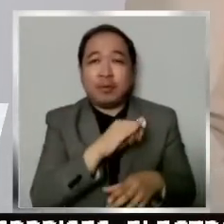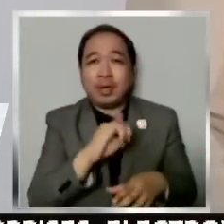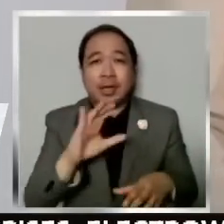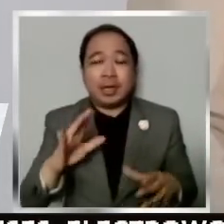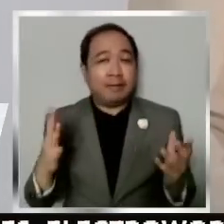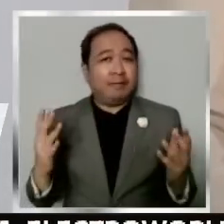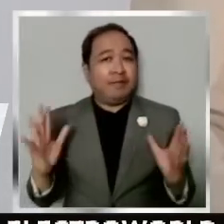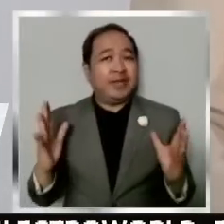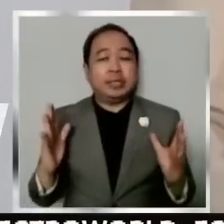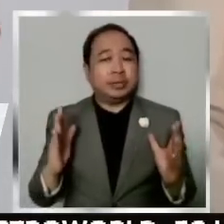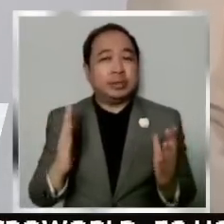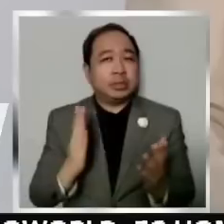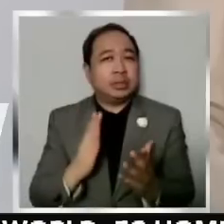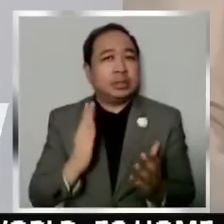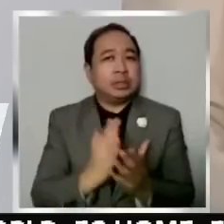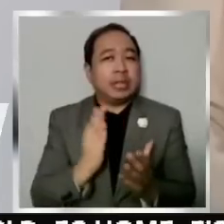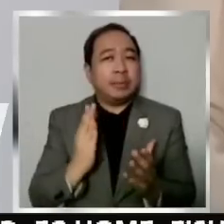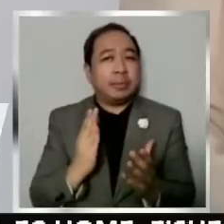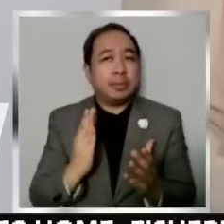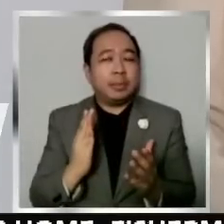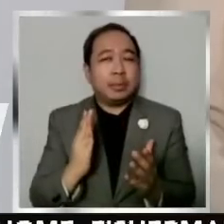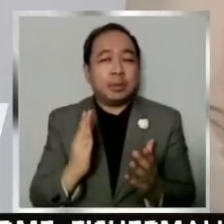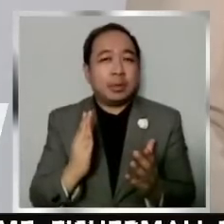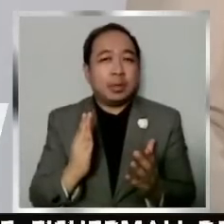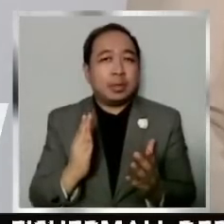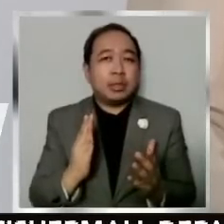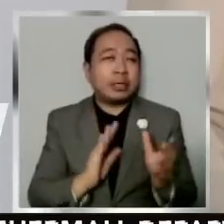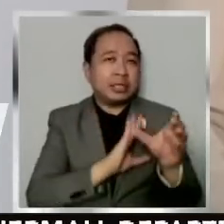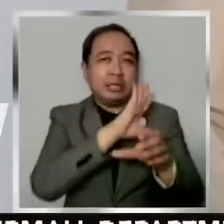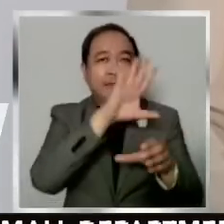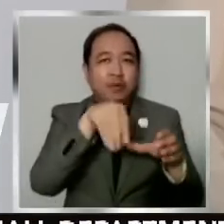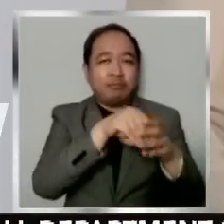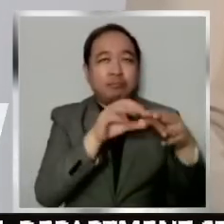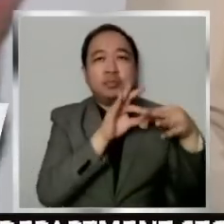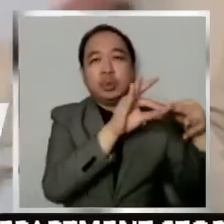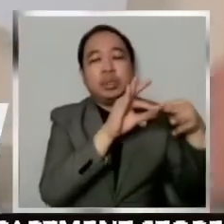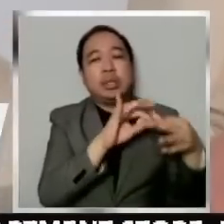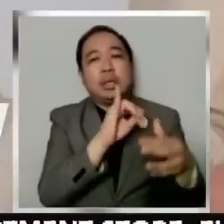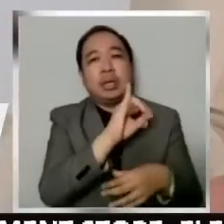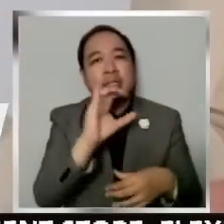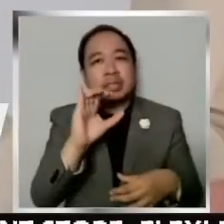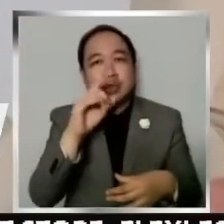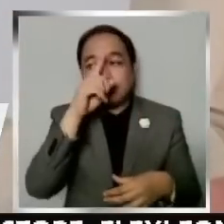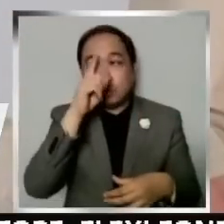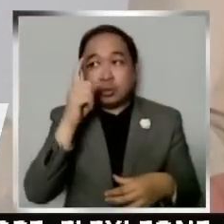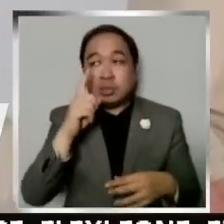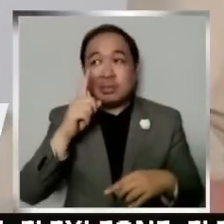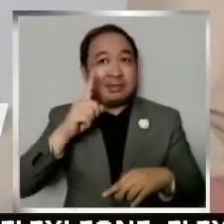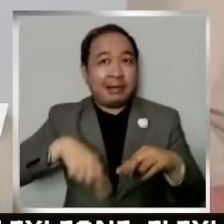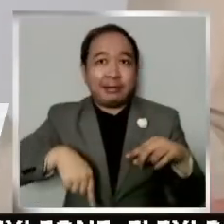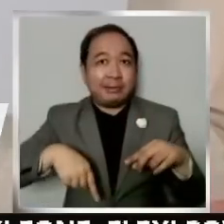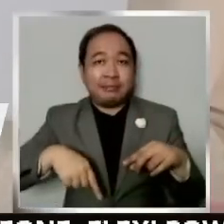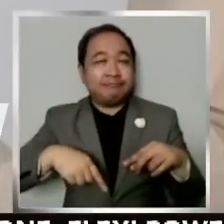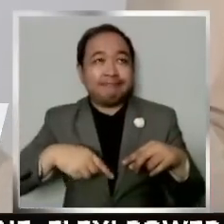ends all our involvement with the ICC. Because hindi na tayo pwedeng